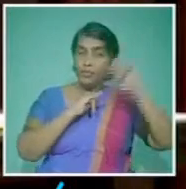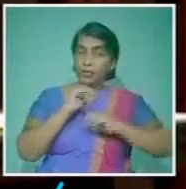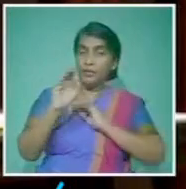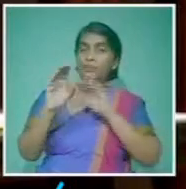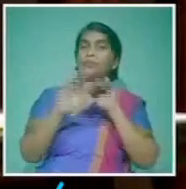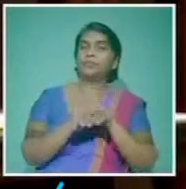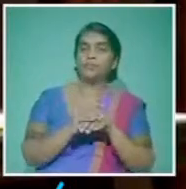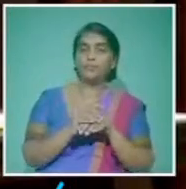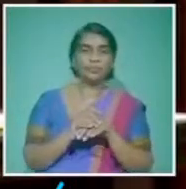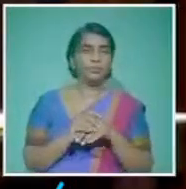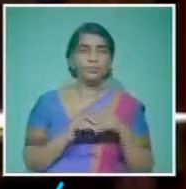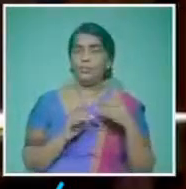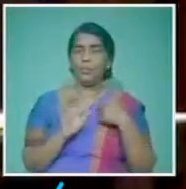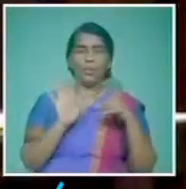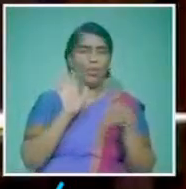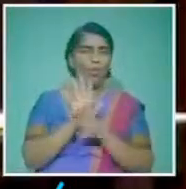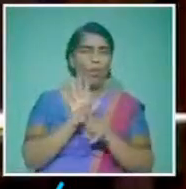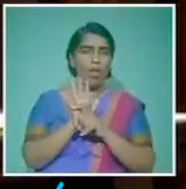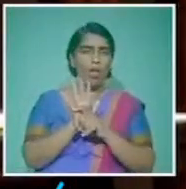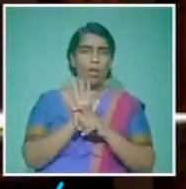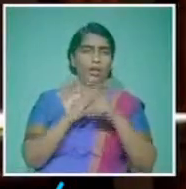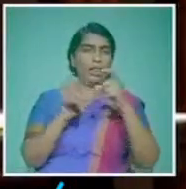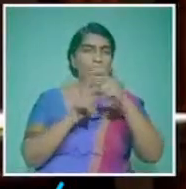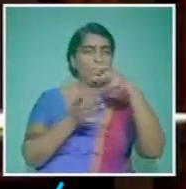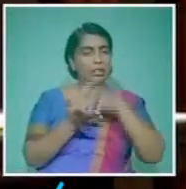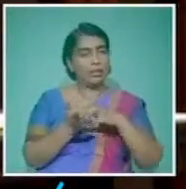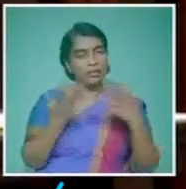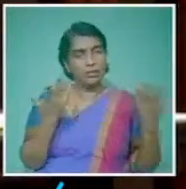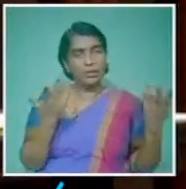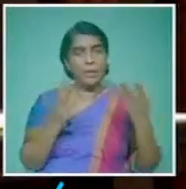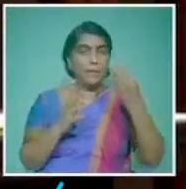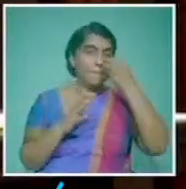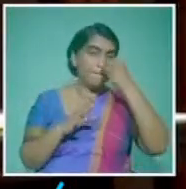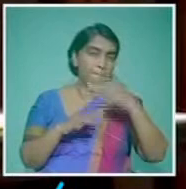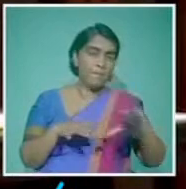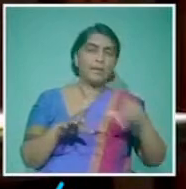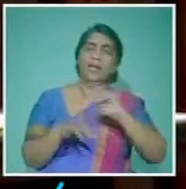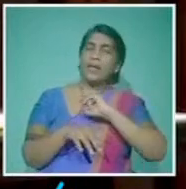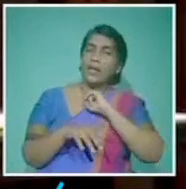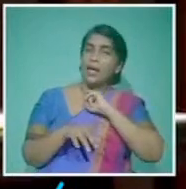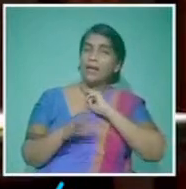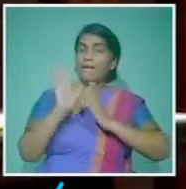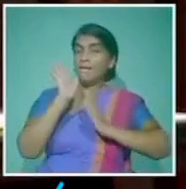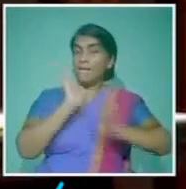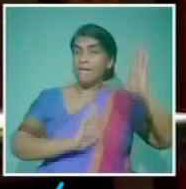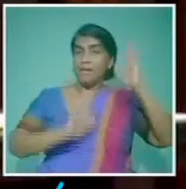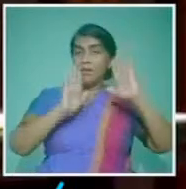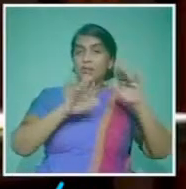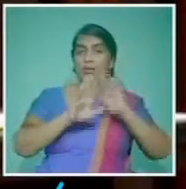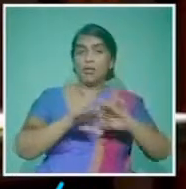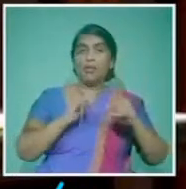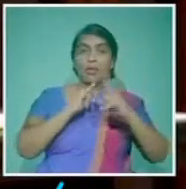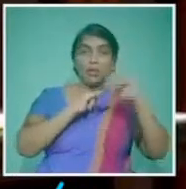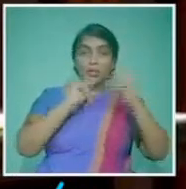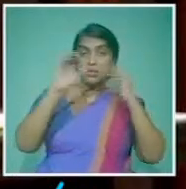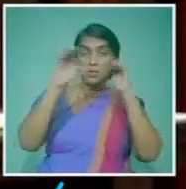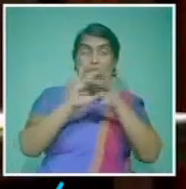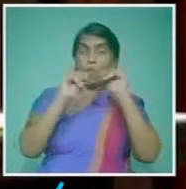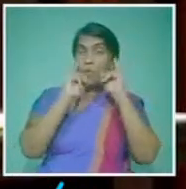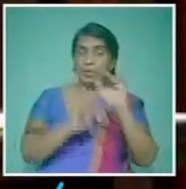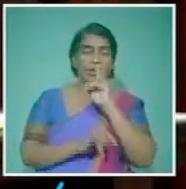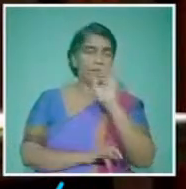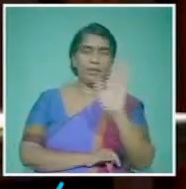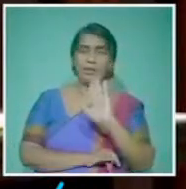අපි කවදාවත් මොන්රාගල දිස්ත්‍රික්ක ඉන්න දරුවෙක් හෝ එහෙම නැත්නම් මාතර හෝ කෑගල් හෝ වෙන දිස්ත්‍රික්ක එක දරුවෙක් යුනිවර්සිටි යන්න හොඳ නැහැ කියලා කියන්නේ